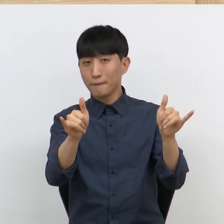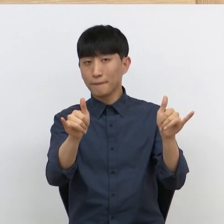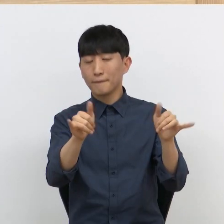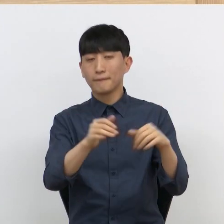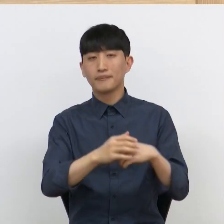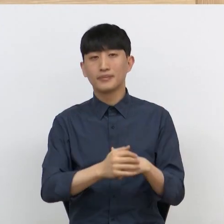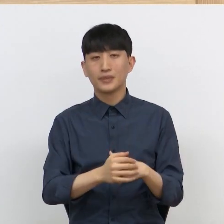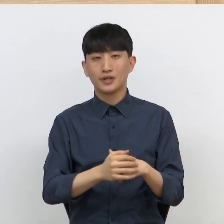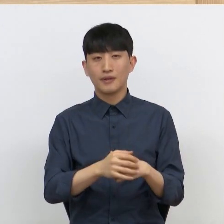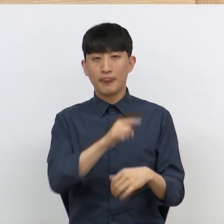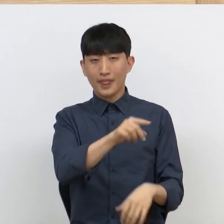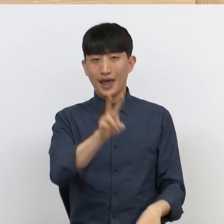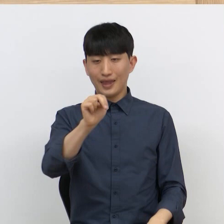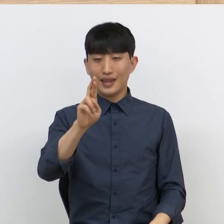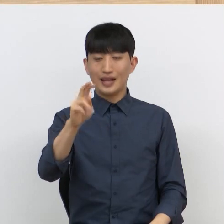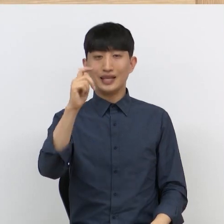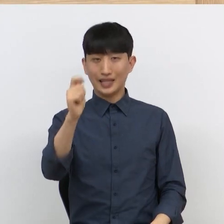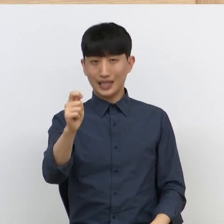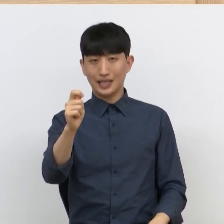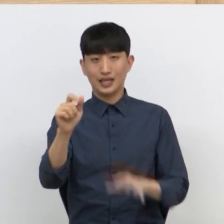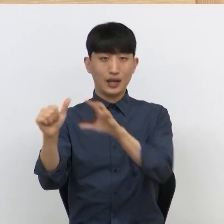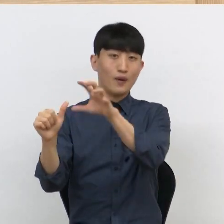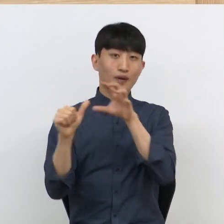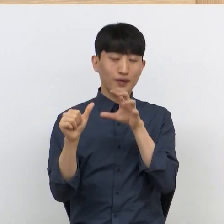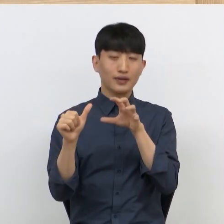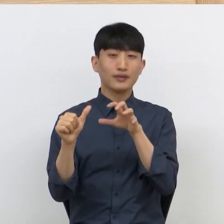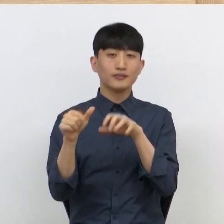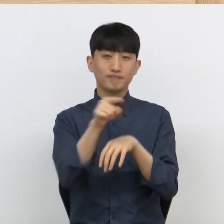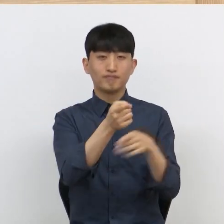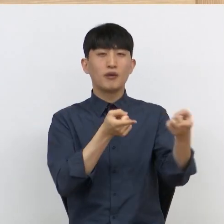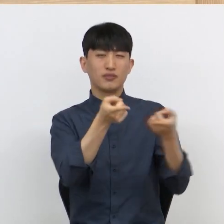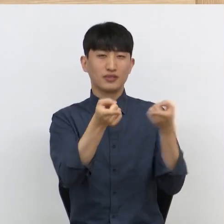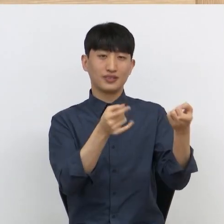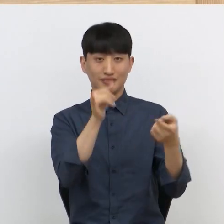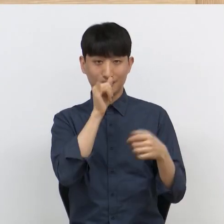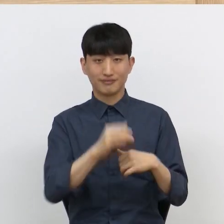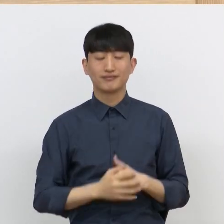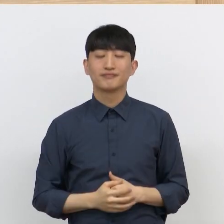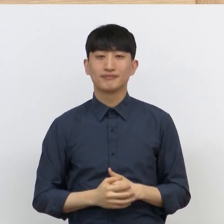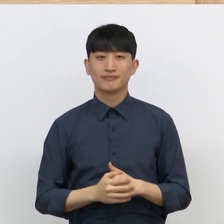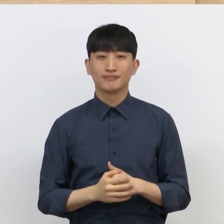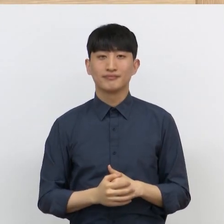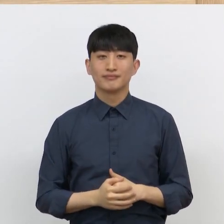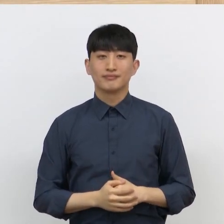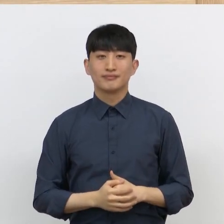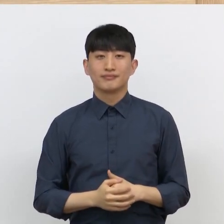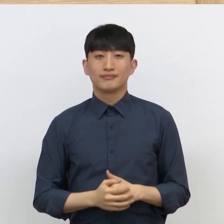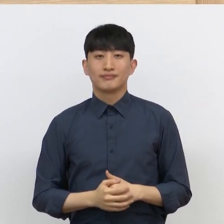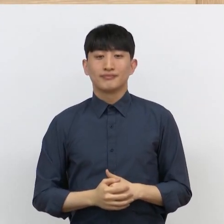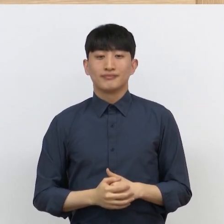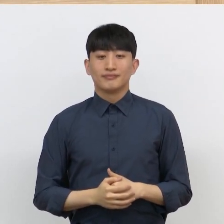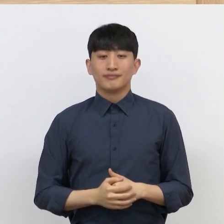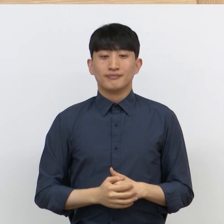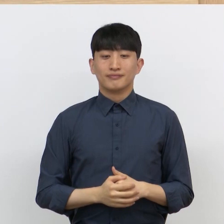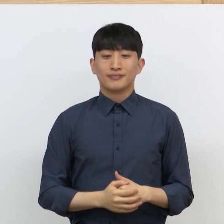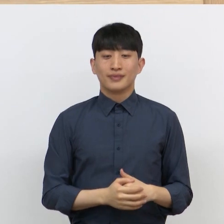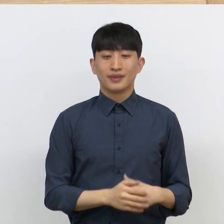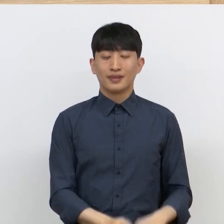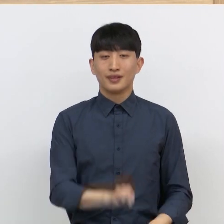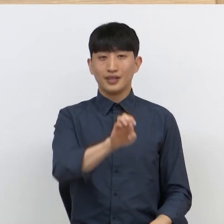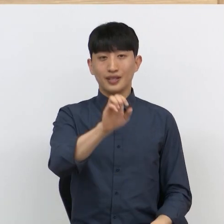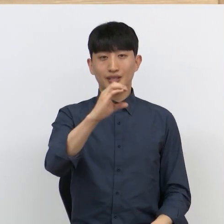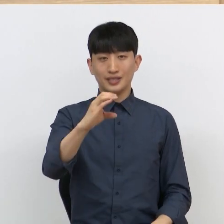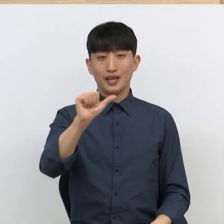경우는 우리가 이런 NRT라든 이런 것들을 기초로 해가지고 매핑을 하게 되는 겁니다. 자, 그래서 매핑, ECAP이라고